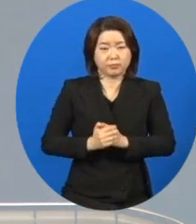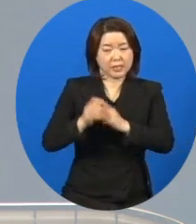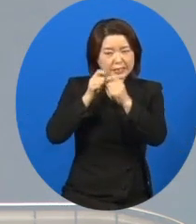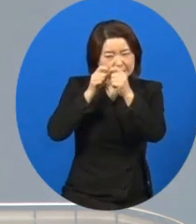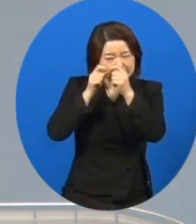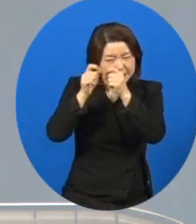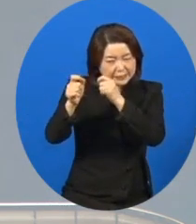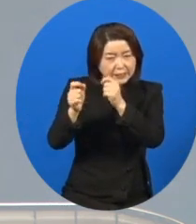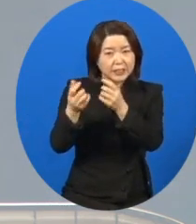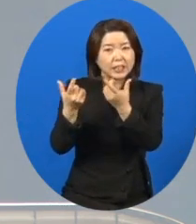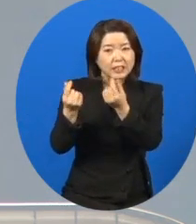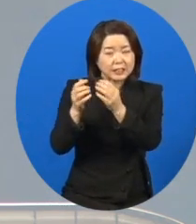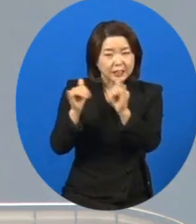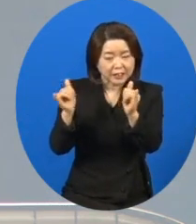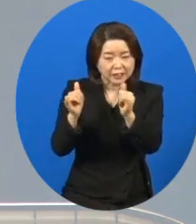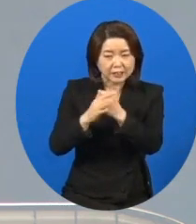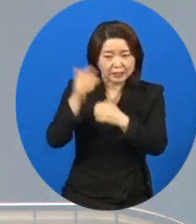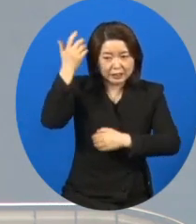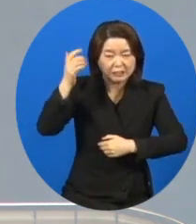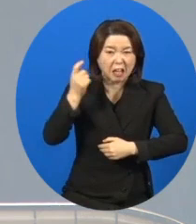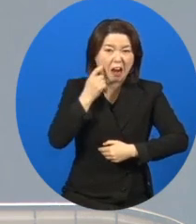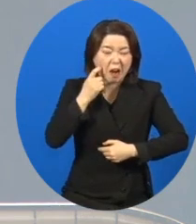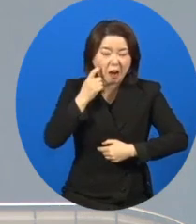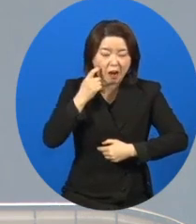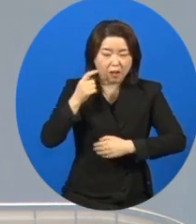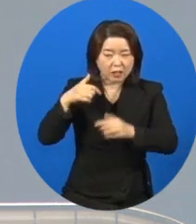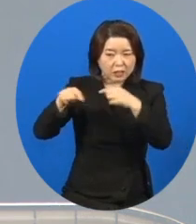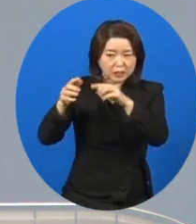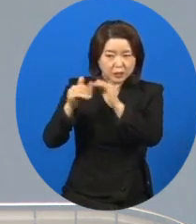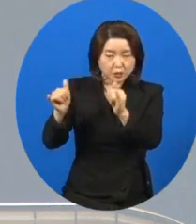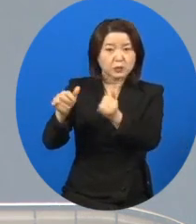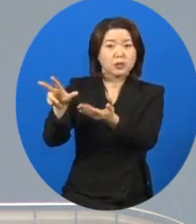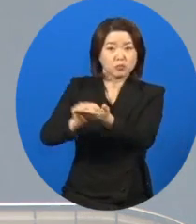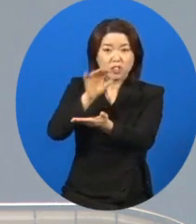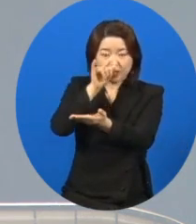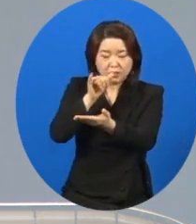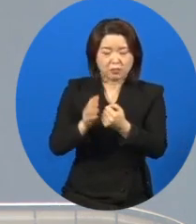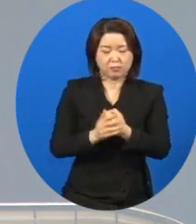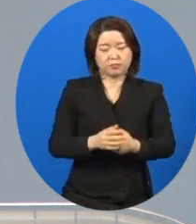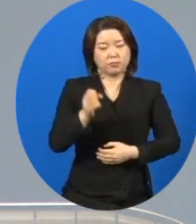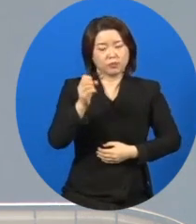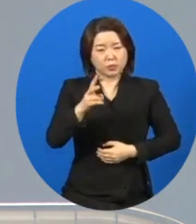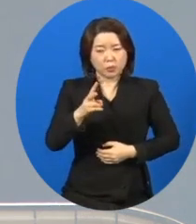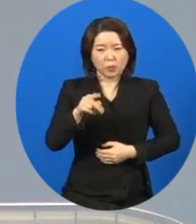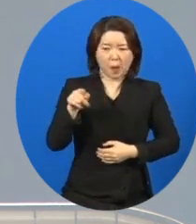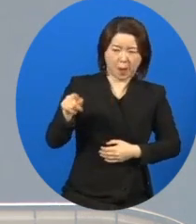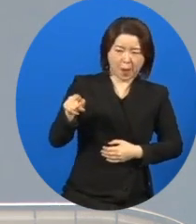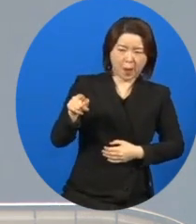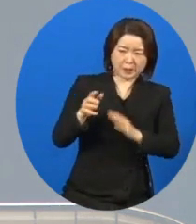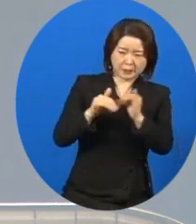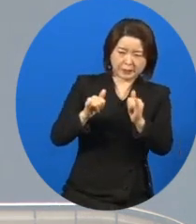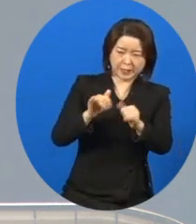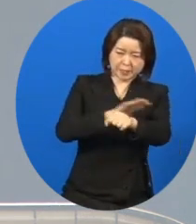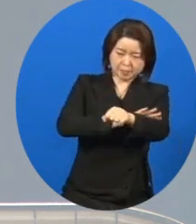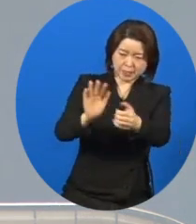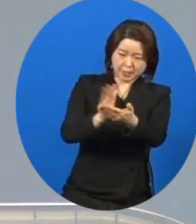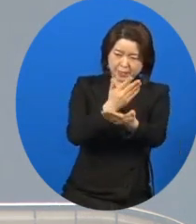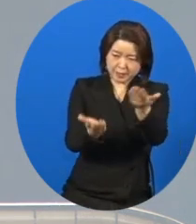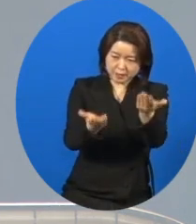그런 거짓 영적 지도자도 문제지만, 올바른 영적 지도자를 잘 분별할